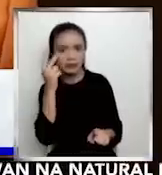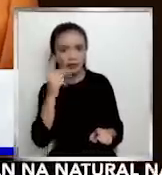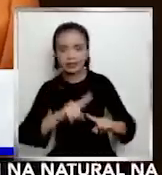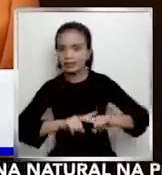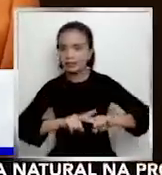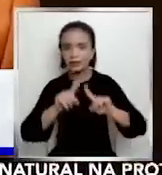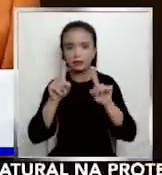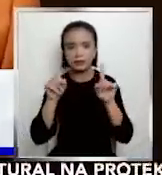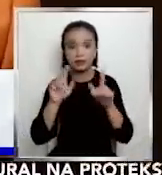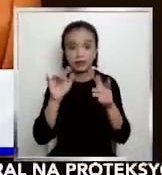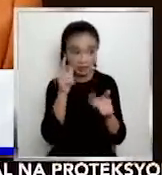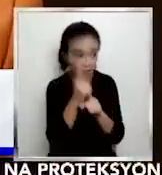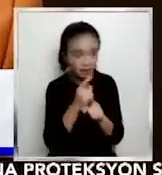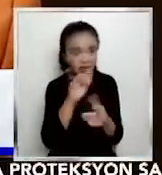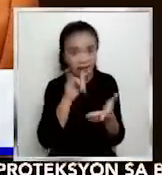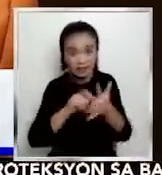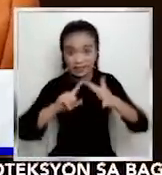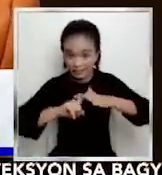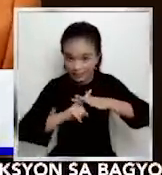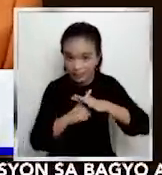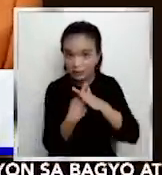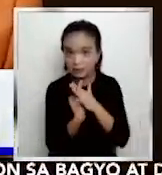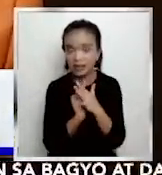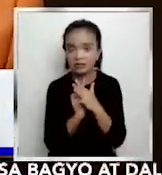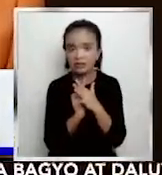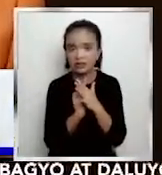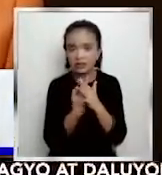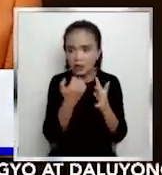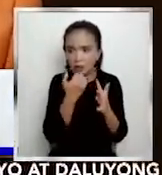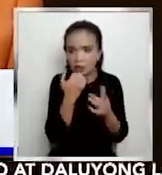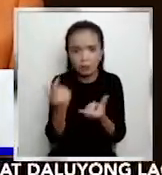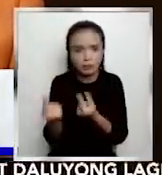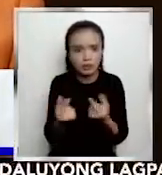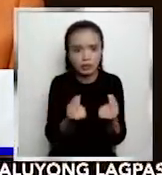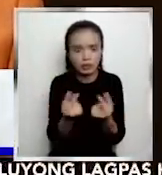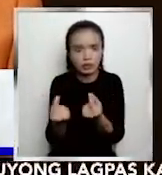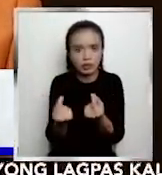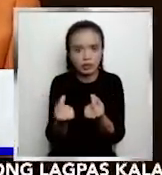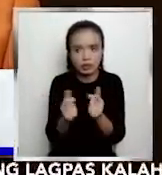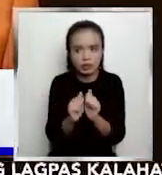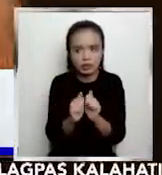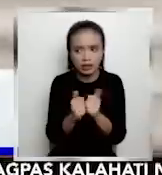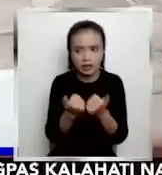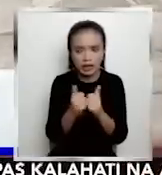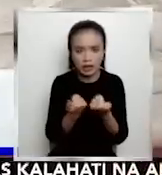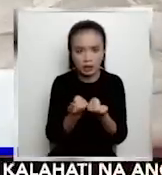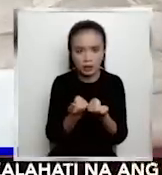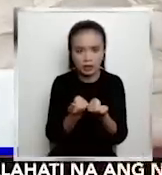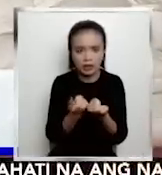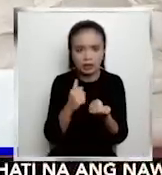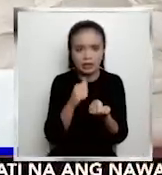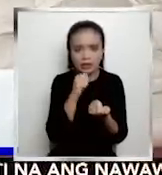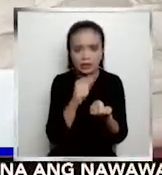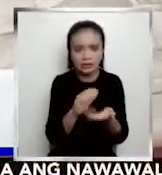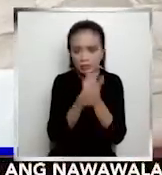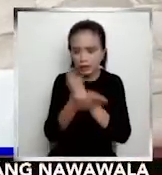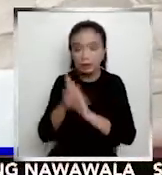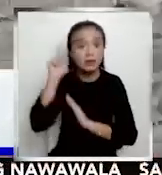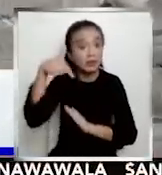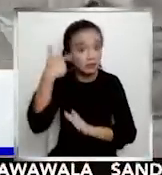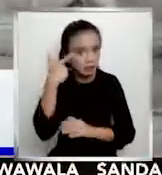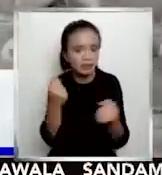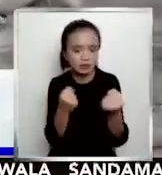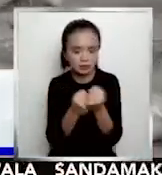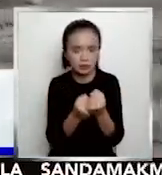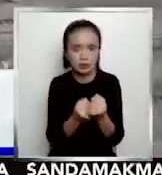nagsisimula ang kartel? Paano hindi mangangamoy government-sponsored smuggling yan? Dagdag ni Hontiveros, base sa